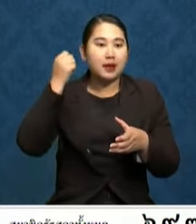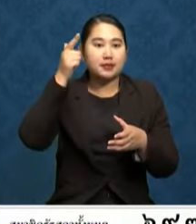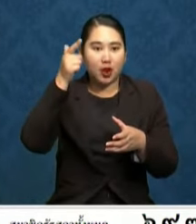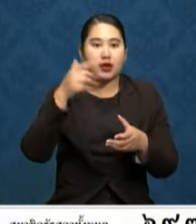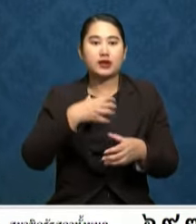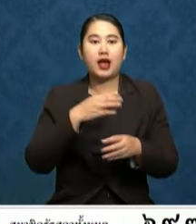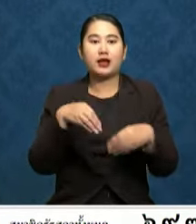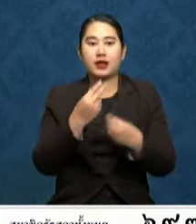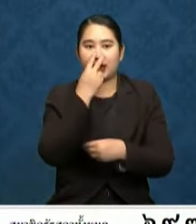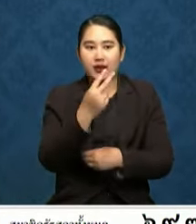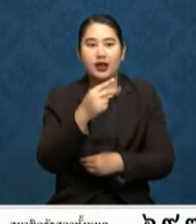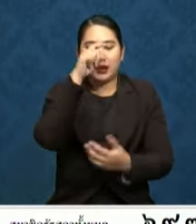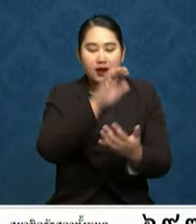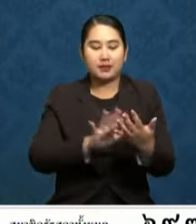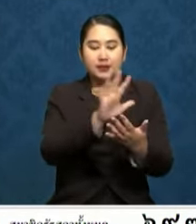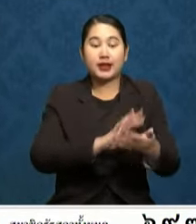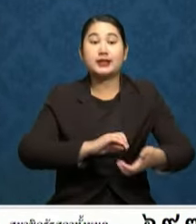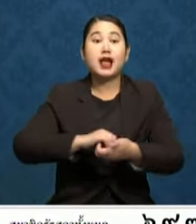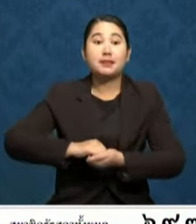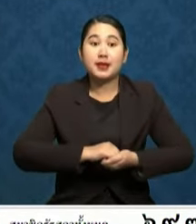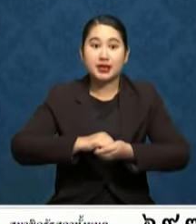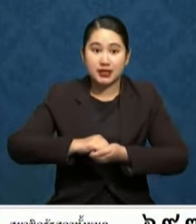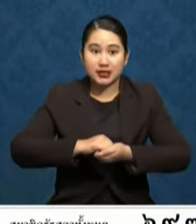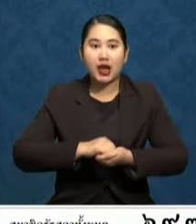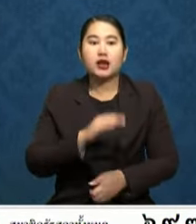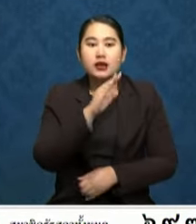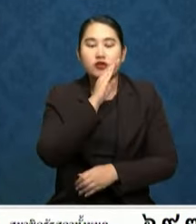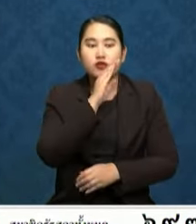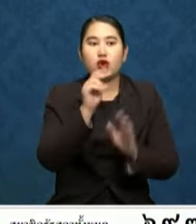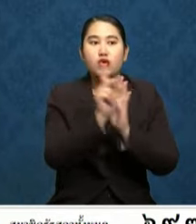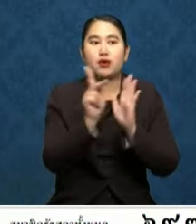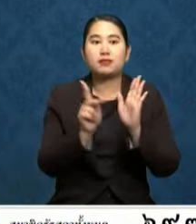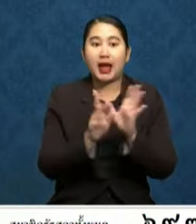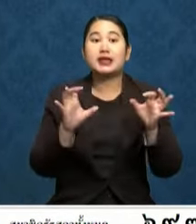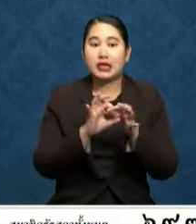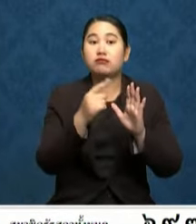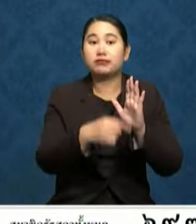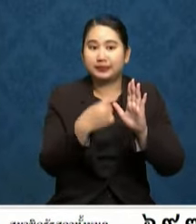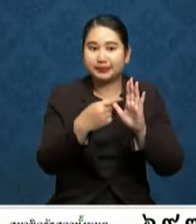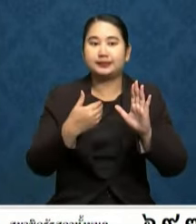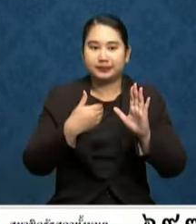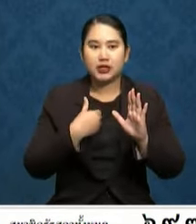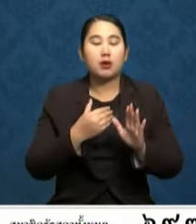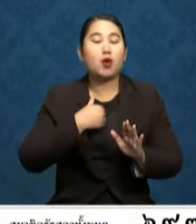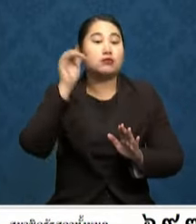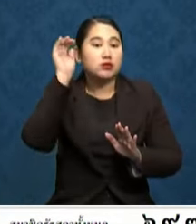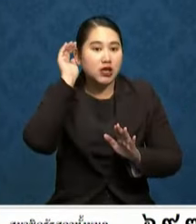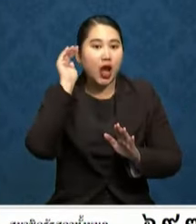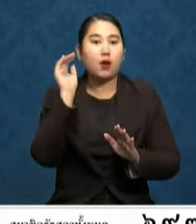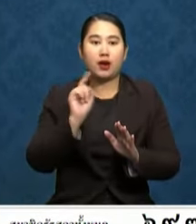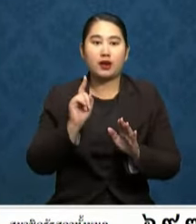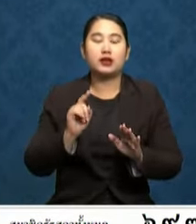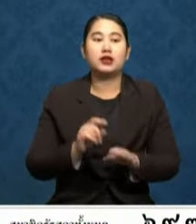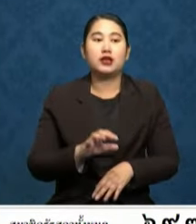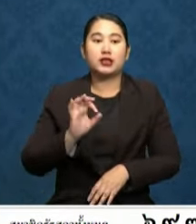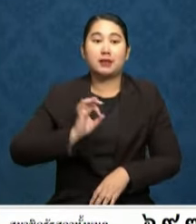ทศนี้มีความปลองดองครับถ้าพ.ร.บ.เกี่ยวกับนิรโทษกรรมเข้ามาผมเชื่อมั่นว่าสมาชิกรัฐสภา